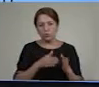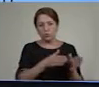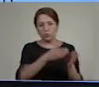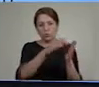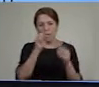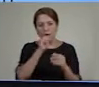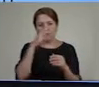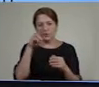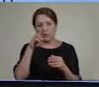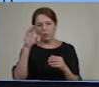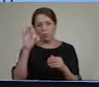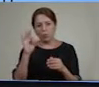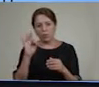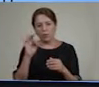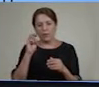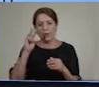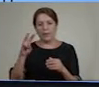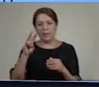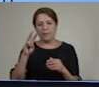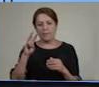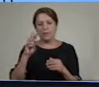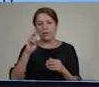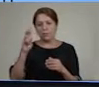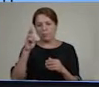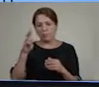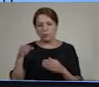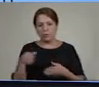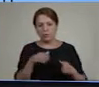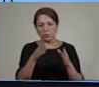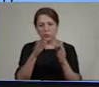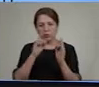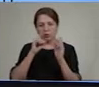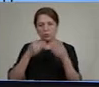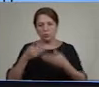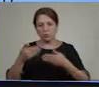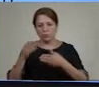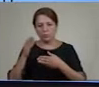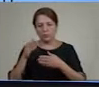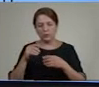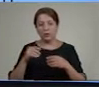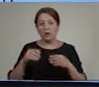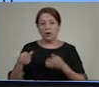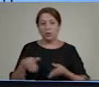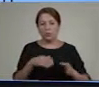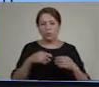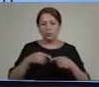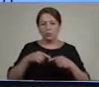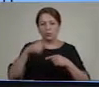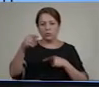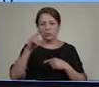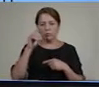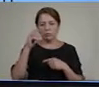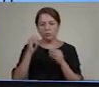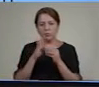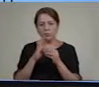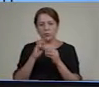D, O, M, B yo'l orqali yuramiz. Bunda yo'l uzunligi 114